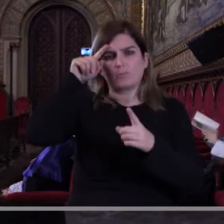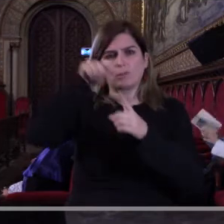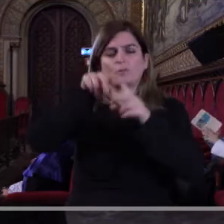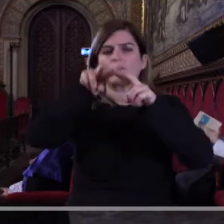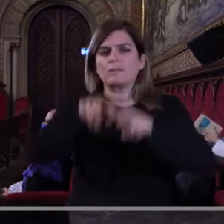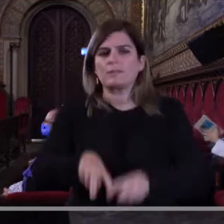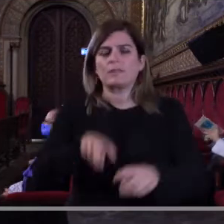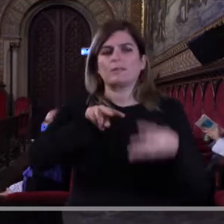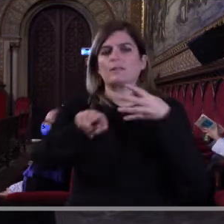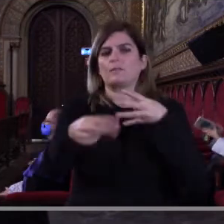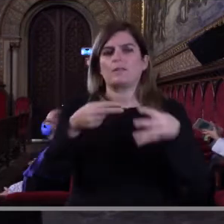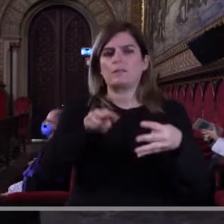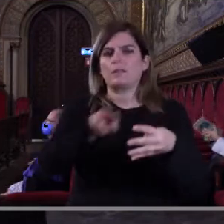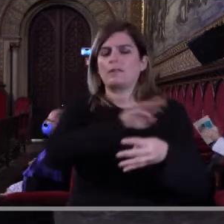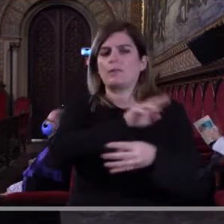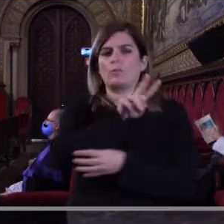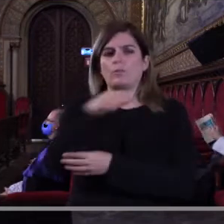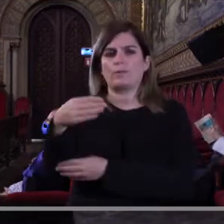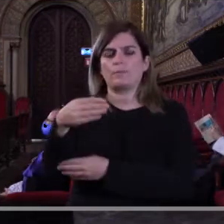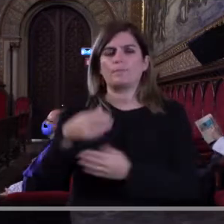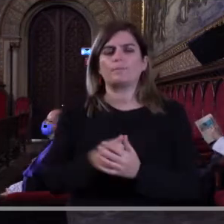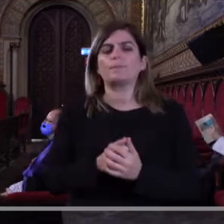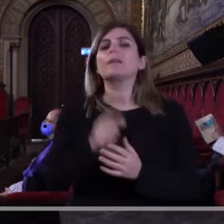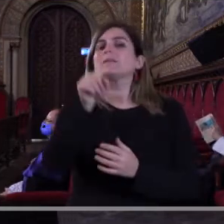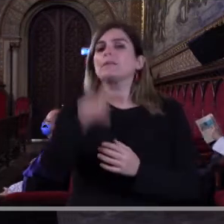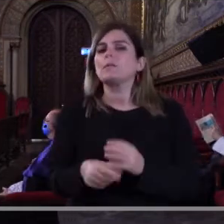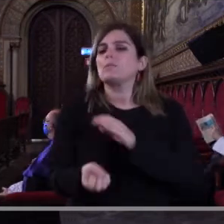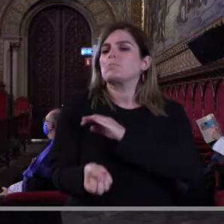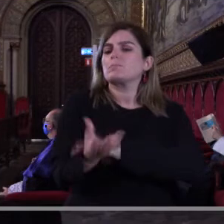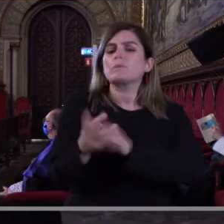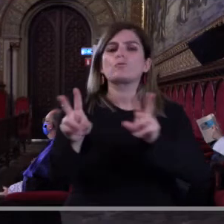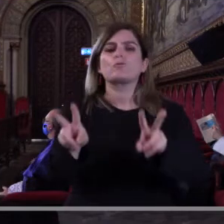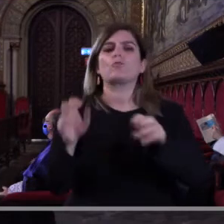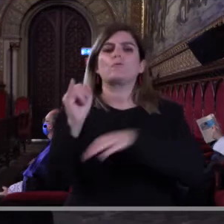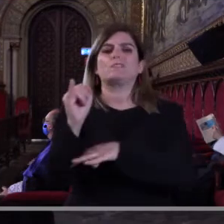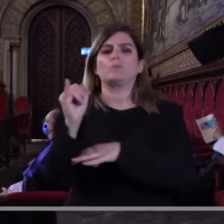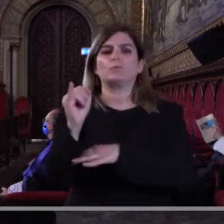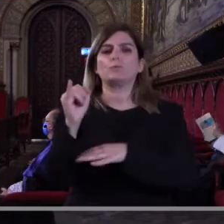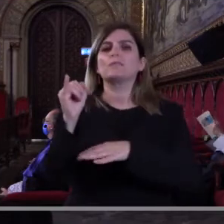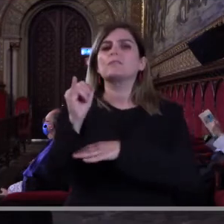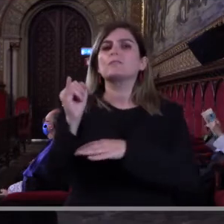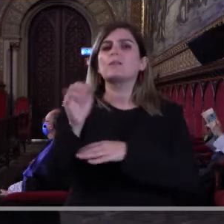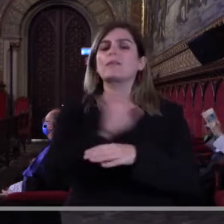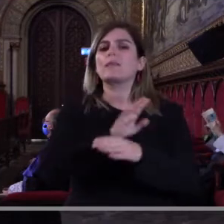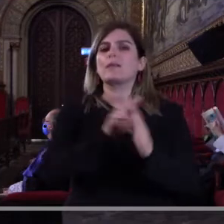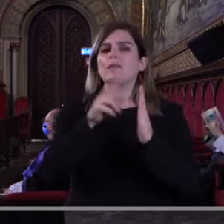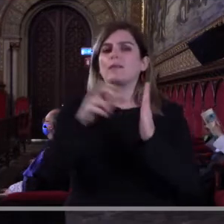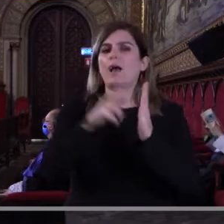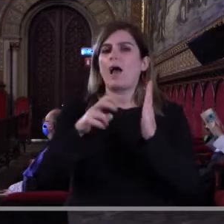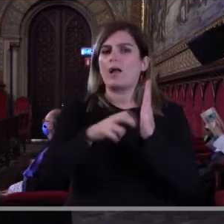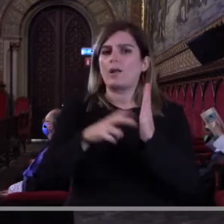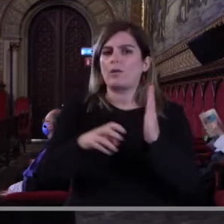i transferència de la UB, així com la creació d'un nou institut, l'Institut d'Arqueologia de la UB.